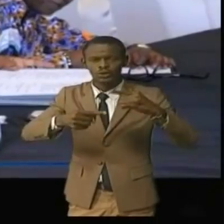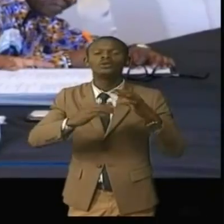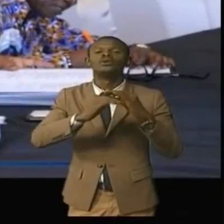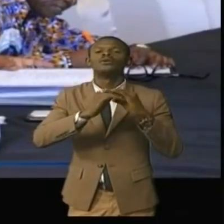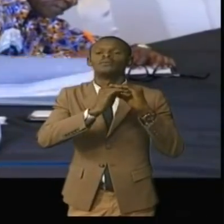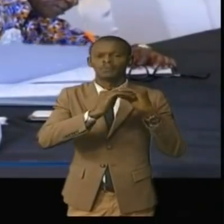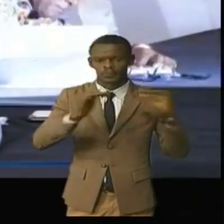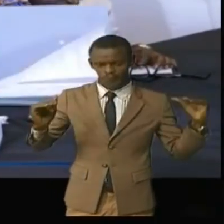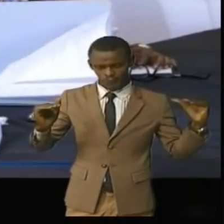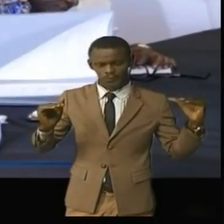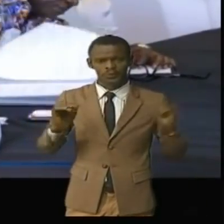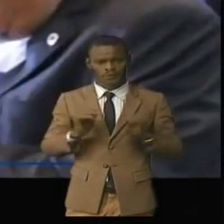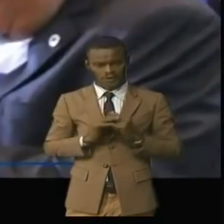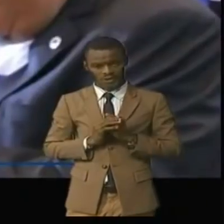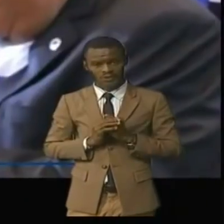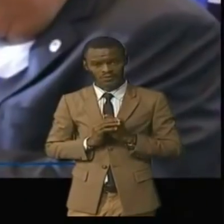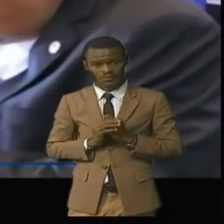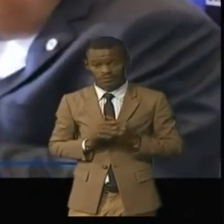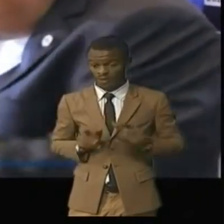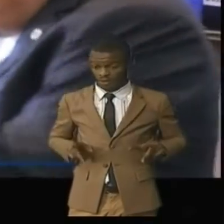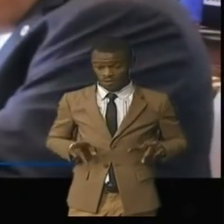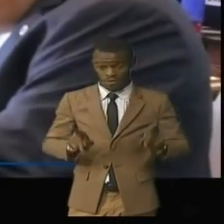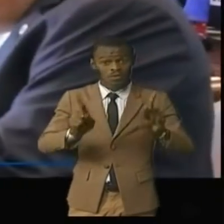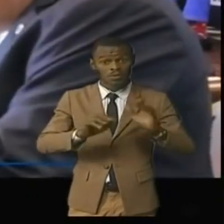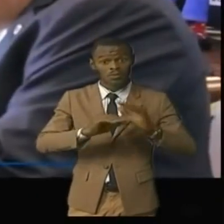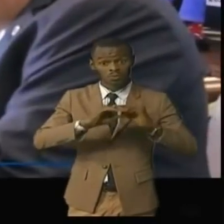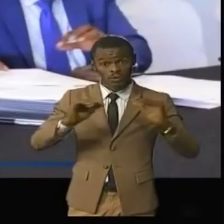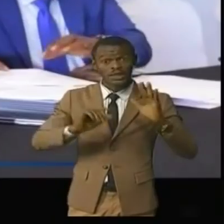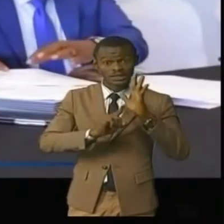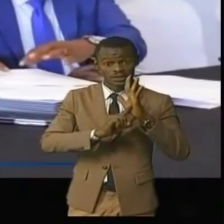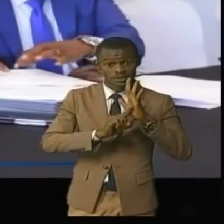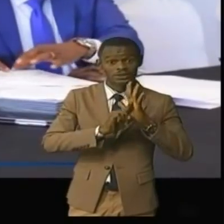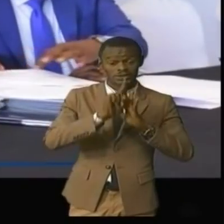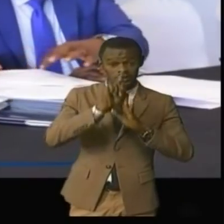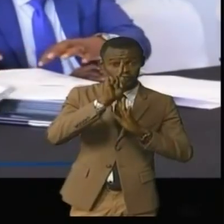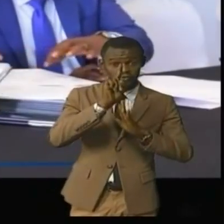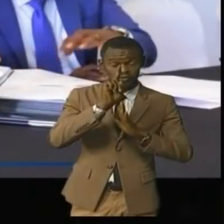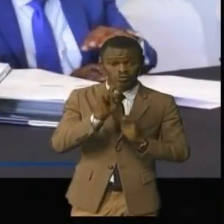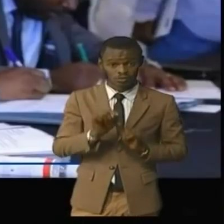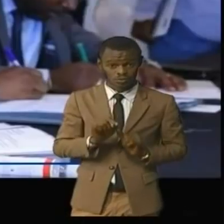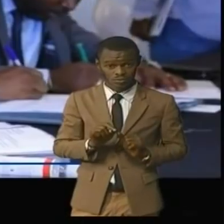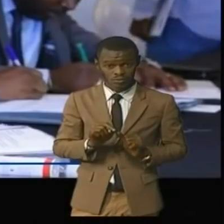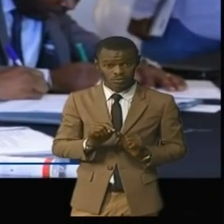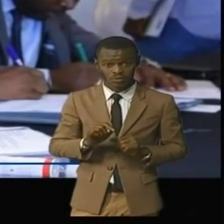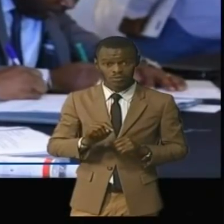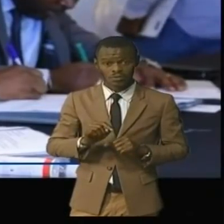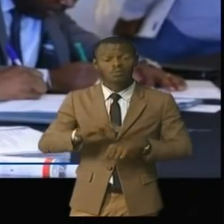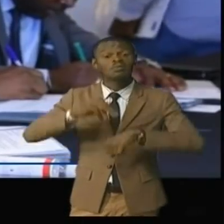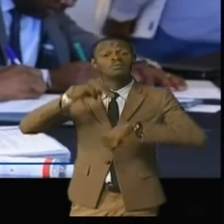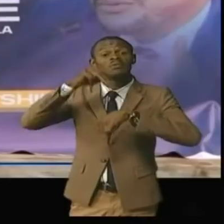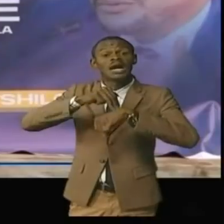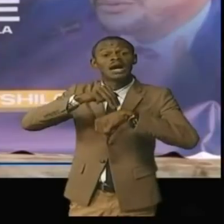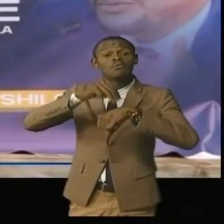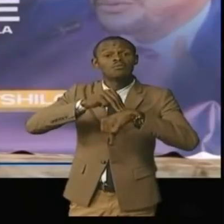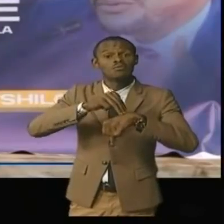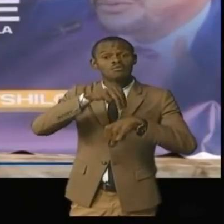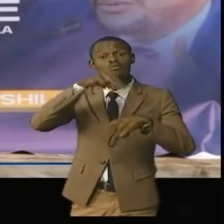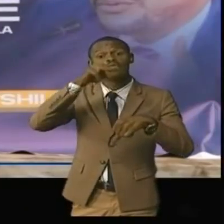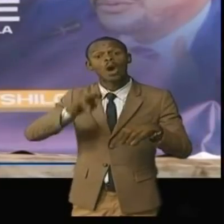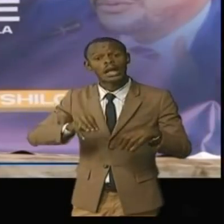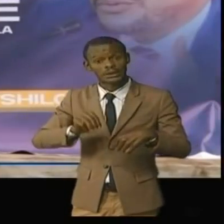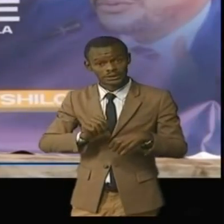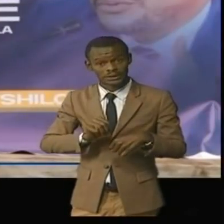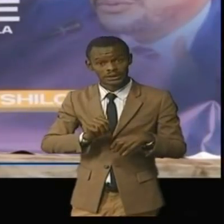La cohabitation pacifique pour le développement durable de la cité côtière riche en pétrole. Sur décision du chef de